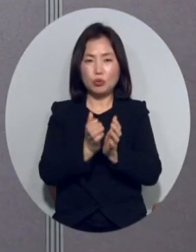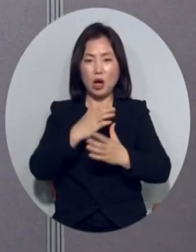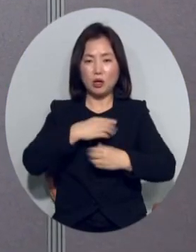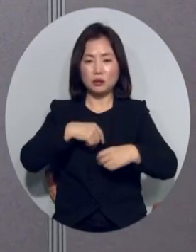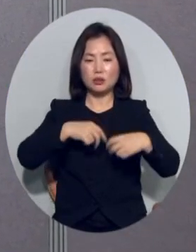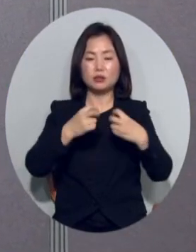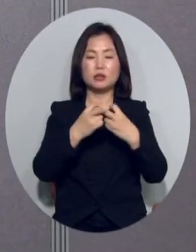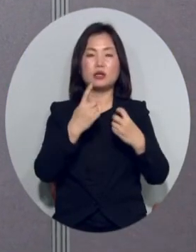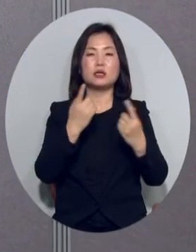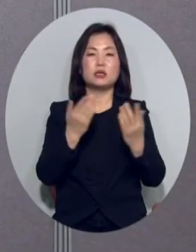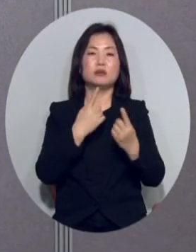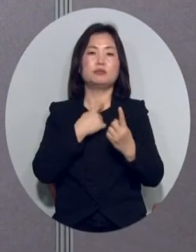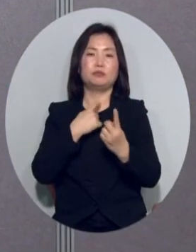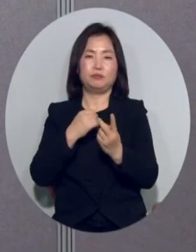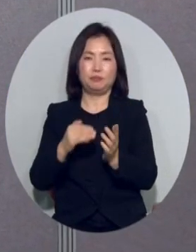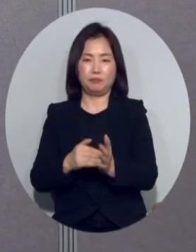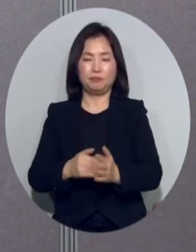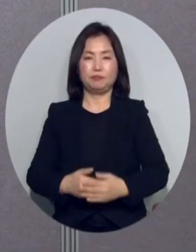정책관은 등을 거쳤습니다